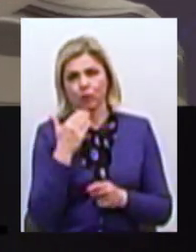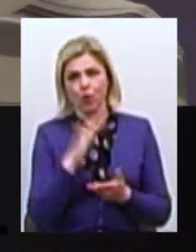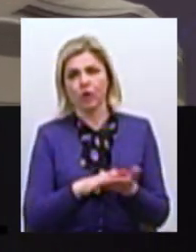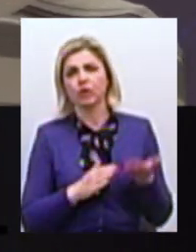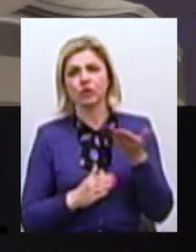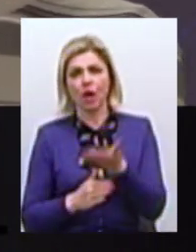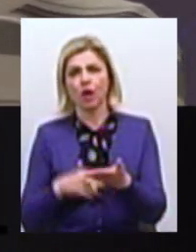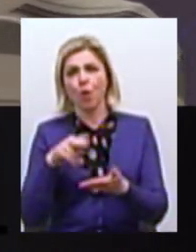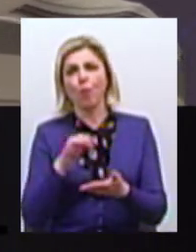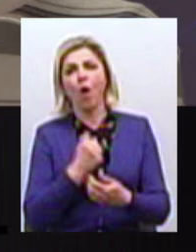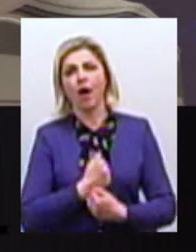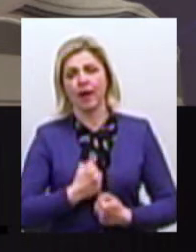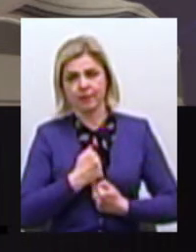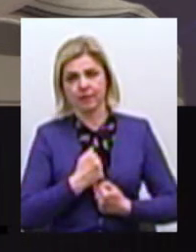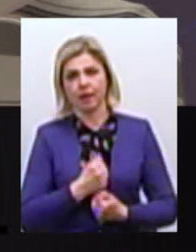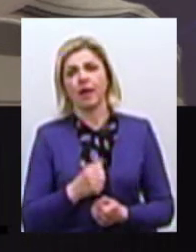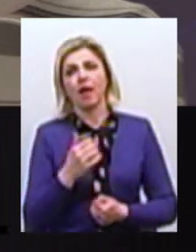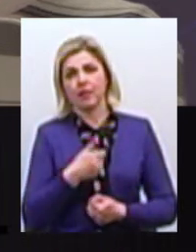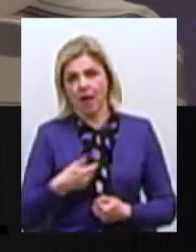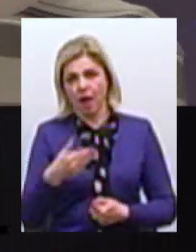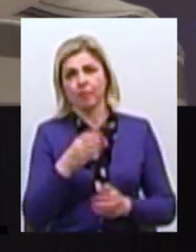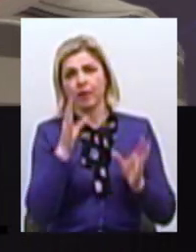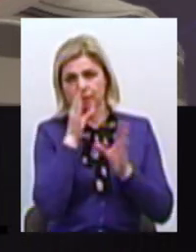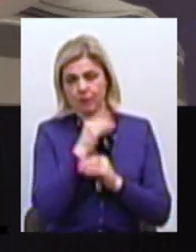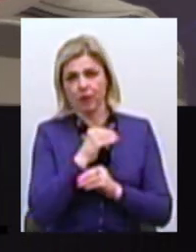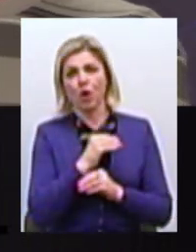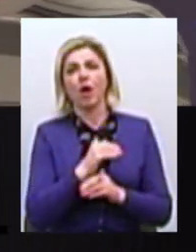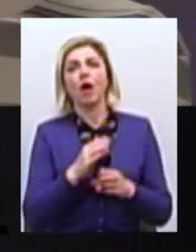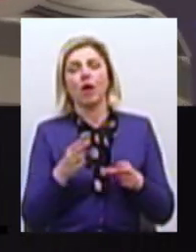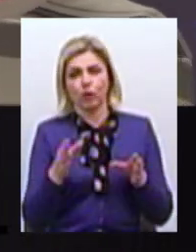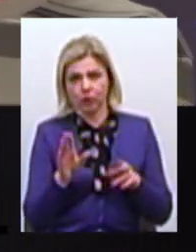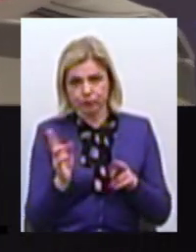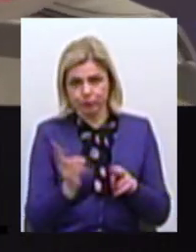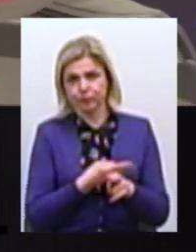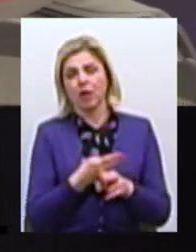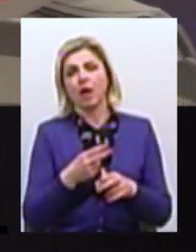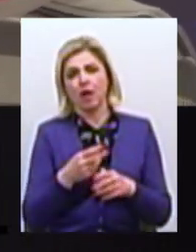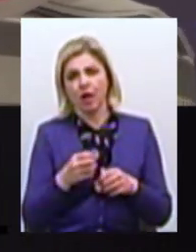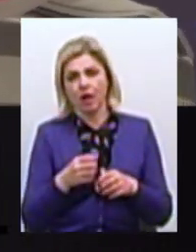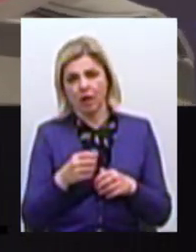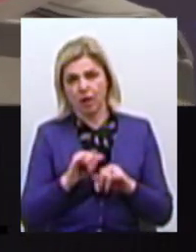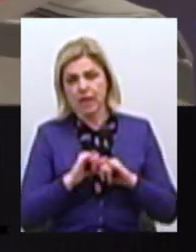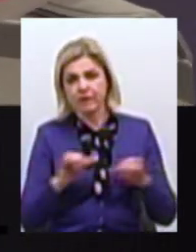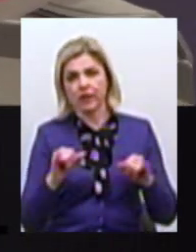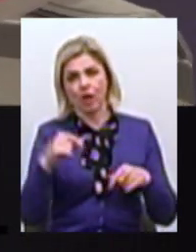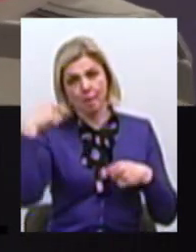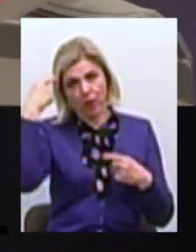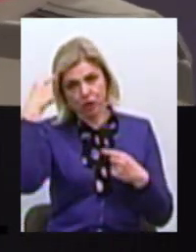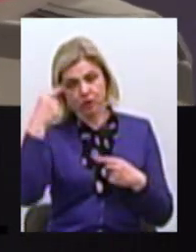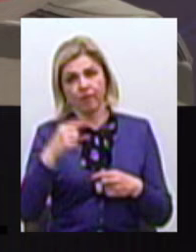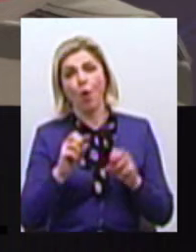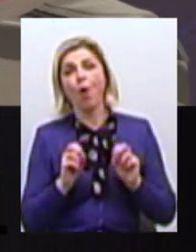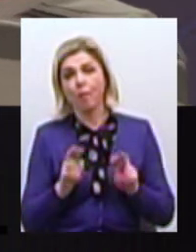по агрессии. Нам удалось локализовать вспышку бешенства. Полностью мы отработали. Опасность практически